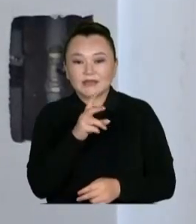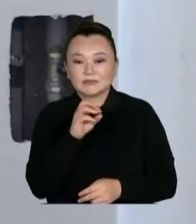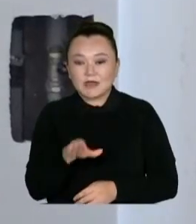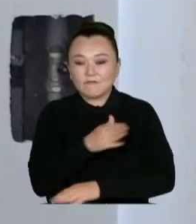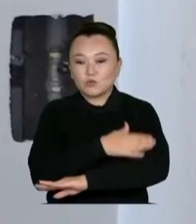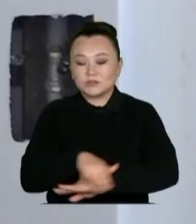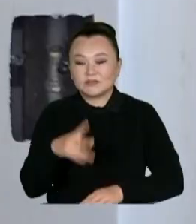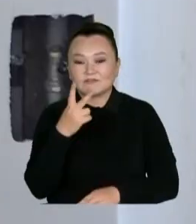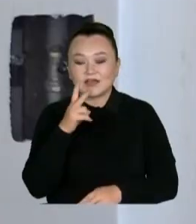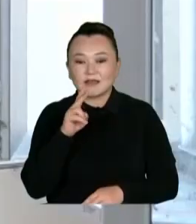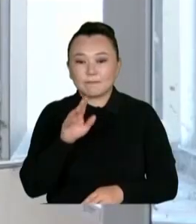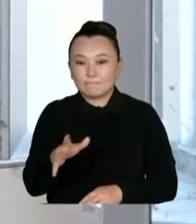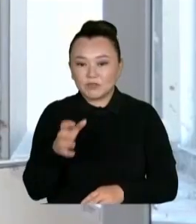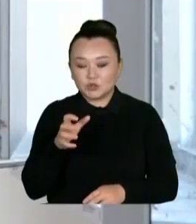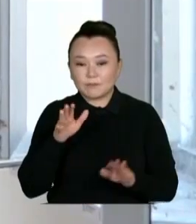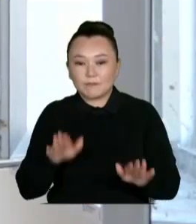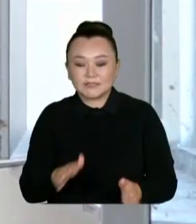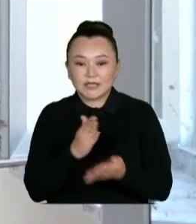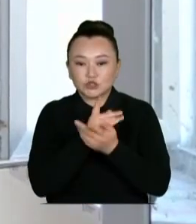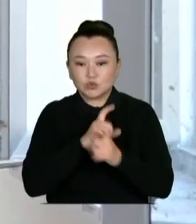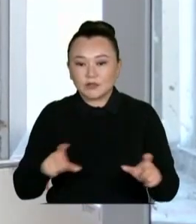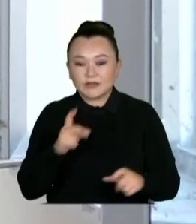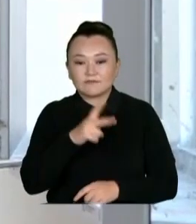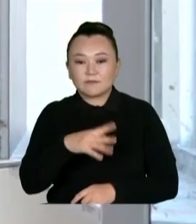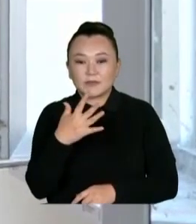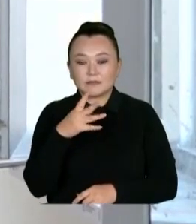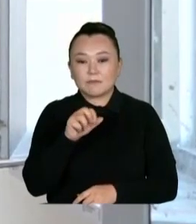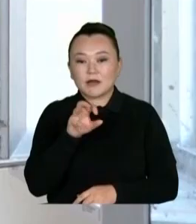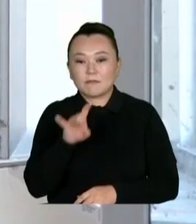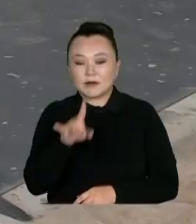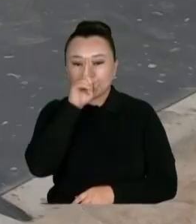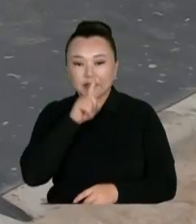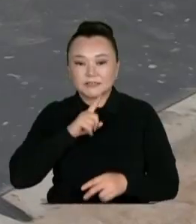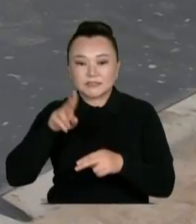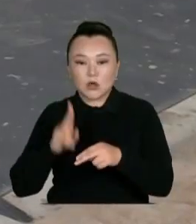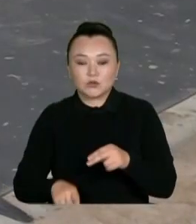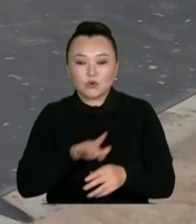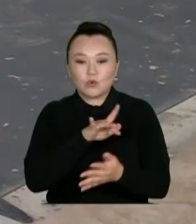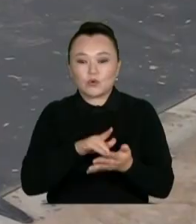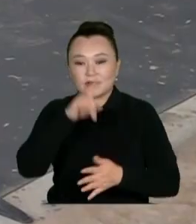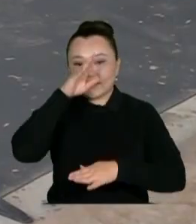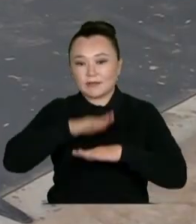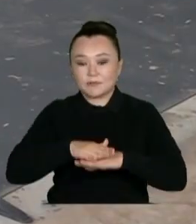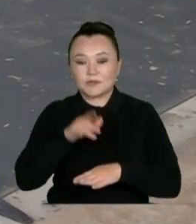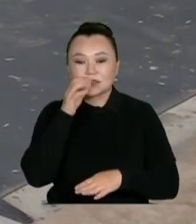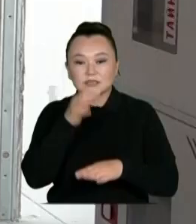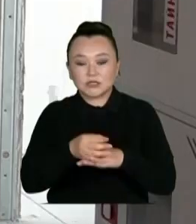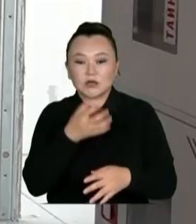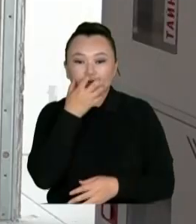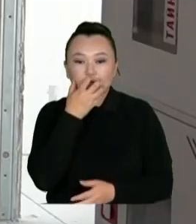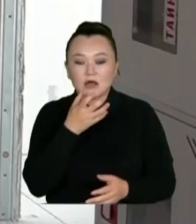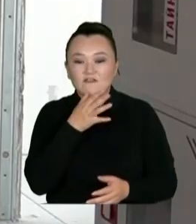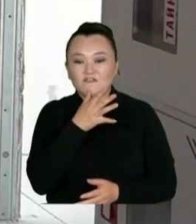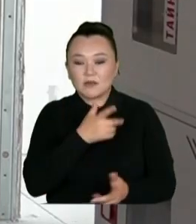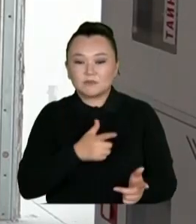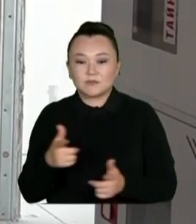көшесіндегі 2,5 мың орындық мектеп 2025-тің мамырында бітеді. Қала басшысы сондай-ақ мегаполистің жылыту маусымына дайындығы жайлы